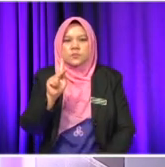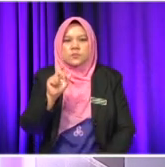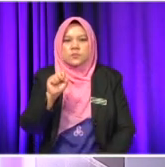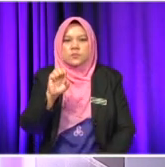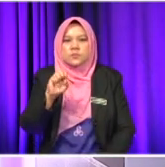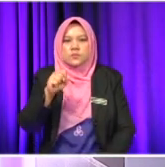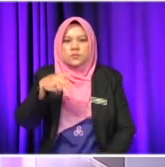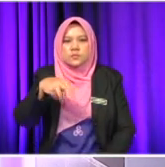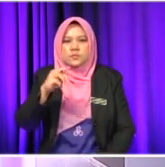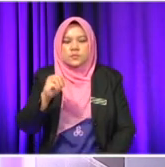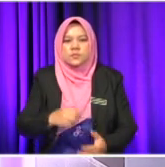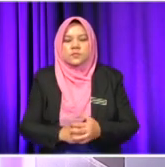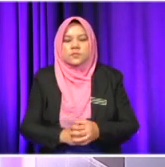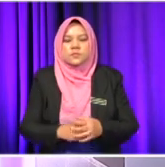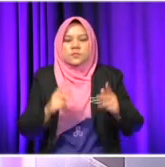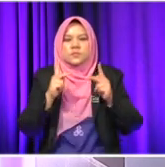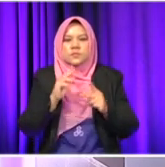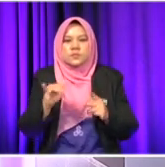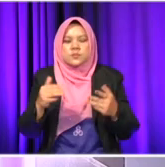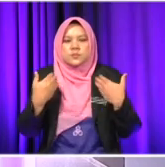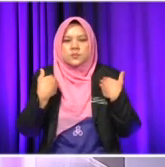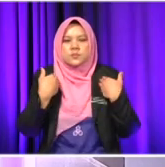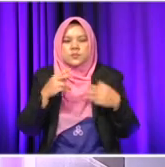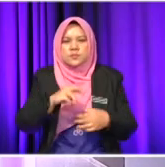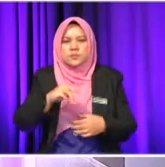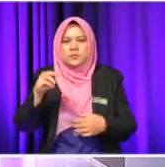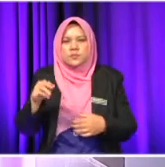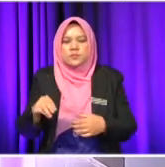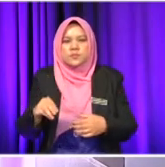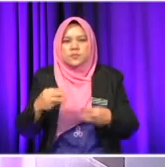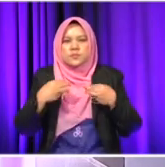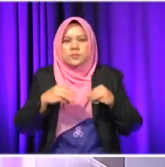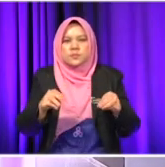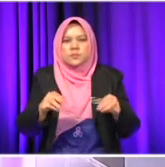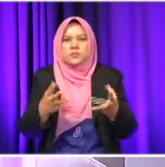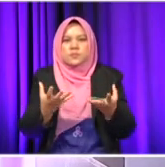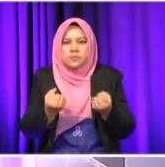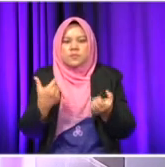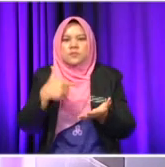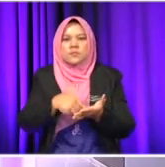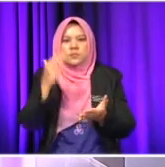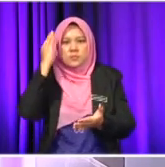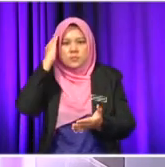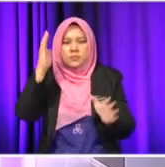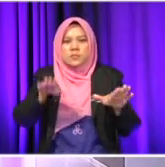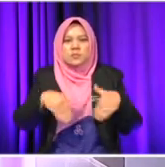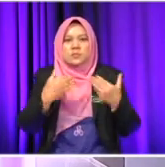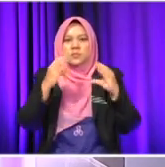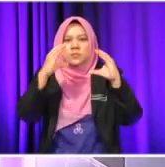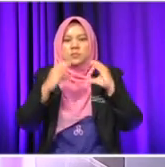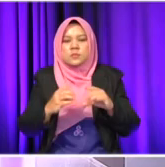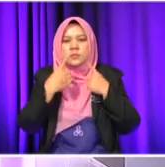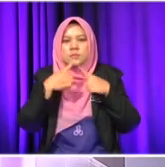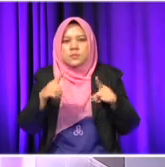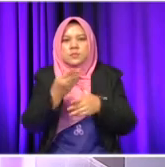2022 katanya ada di kalangan murid-murid semua masih lagi nak tahu nih macam mana teknik menjawab bagi